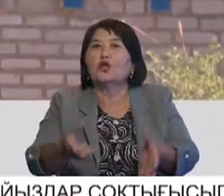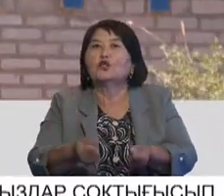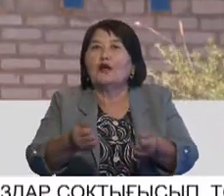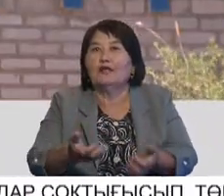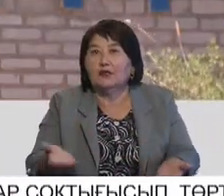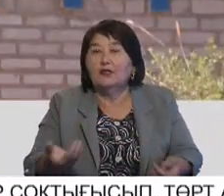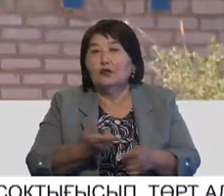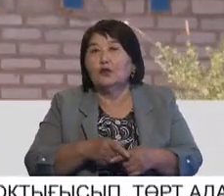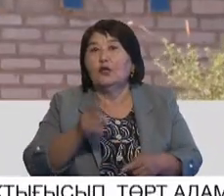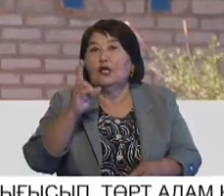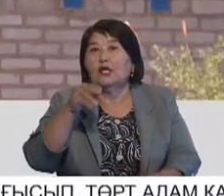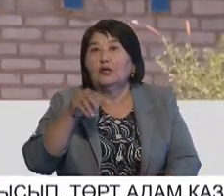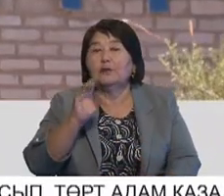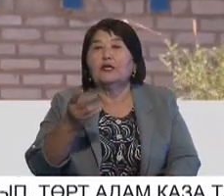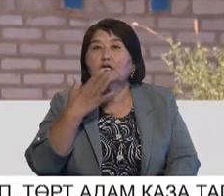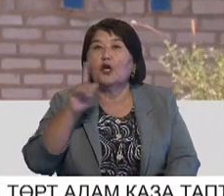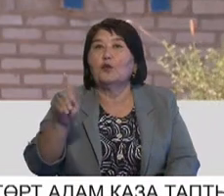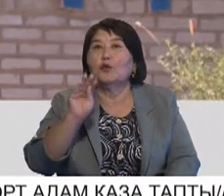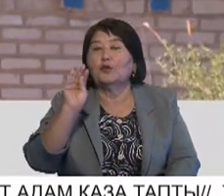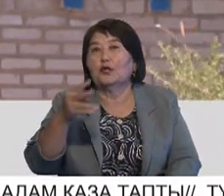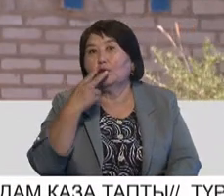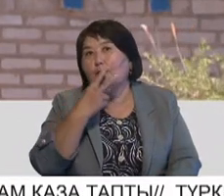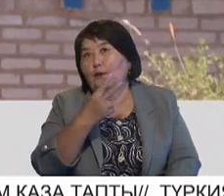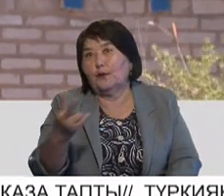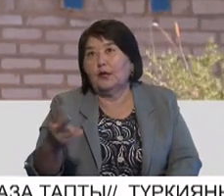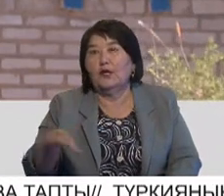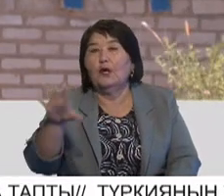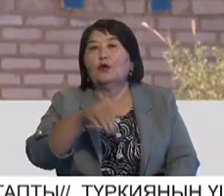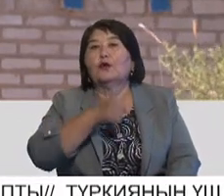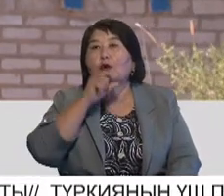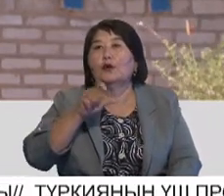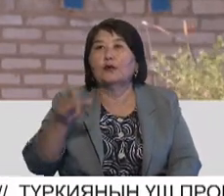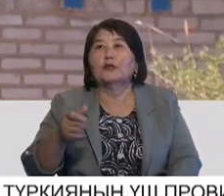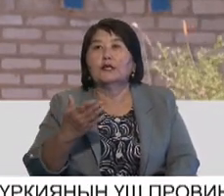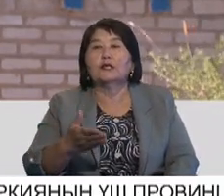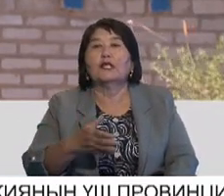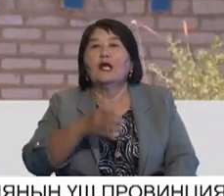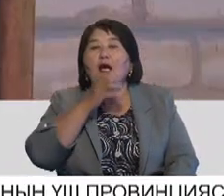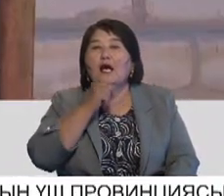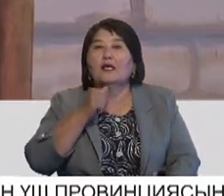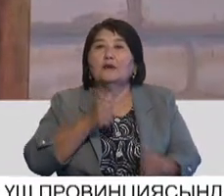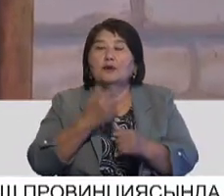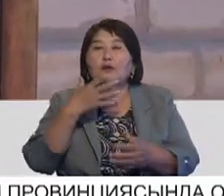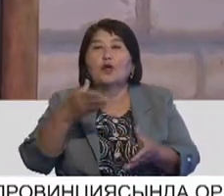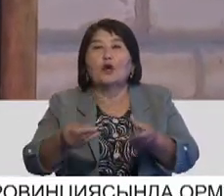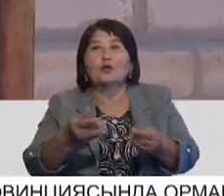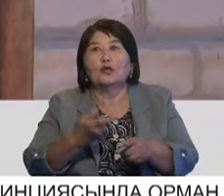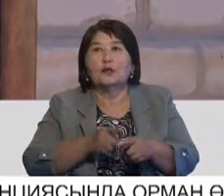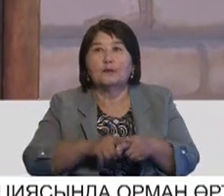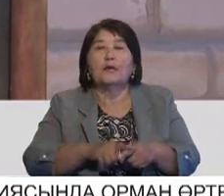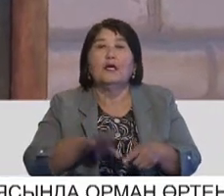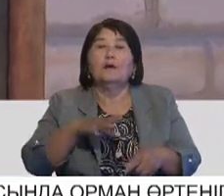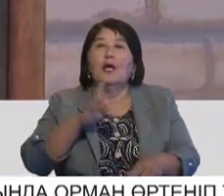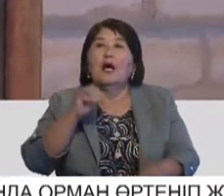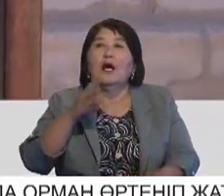әкеміз. Сол кетпен жаңа музейде көріп келген кісілер әйтеуір қолын әкеміздің ізінен ұстап қолын көріп жатыр. Қамшысын